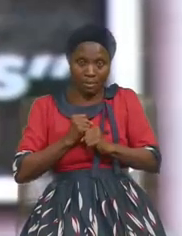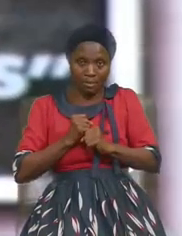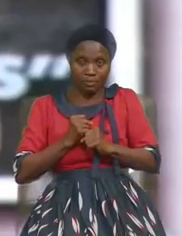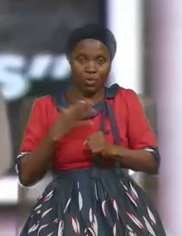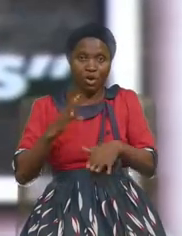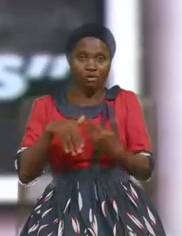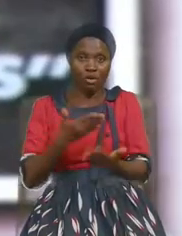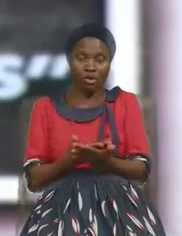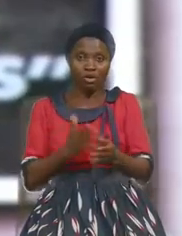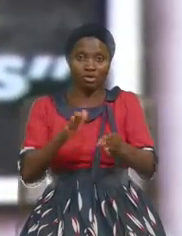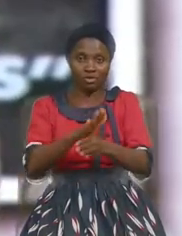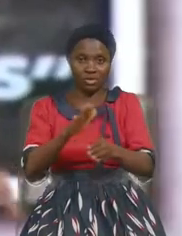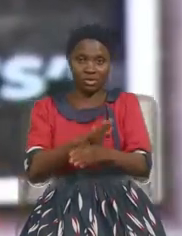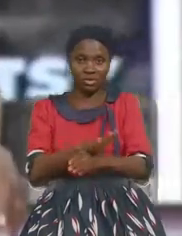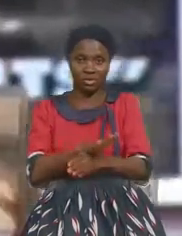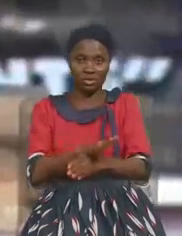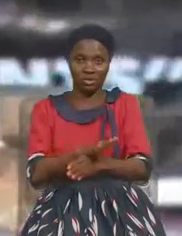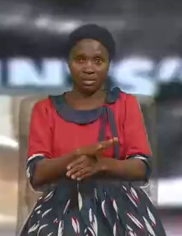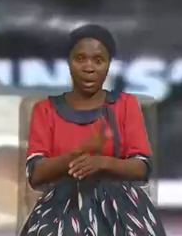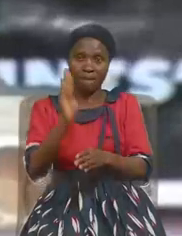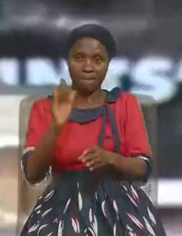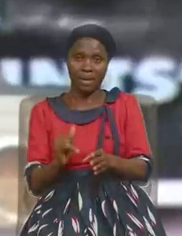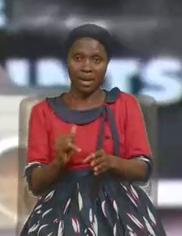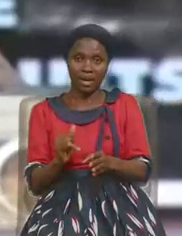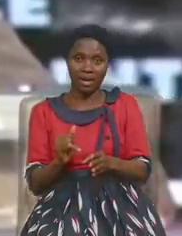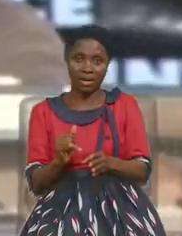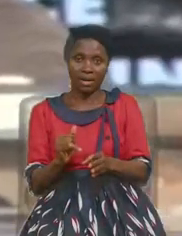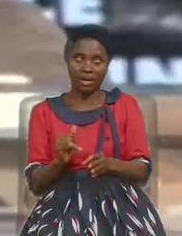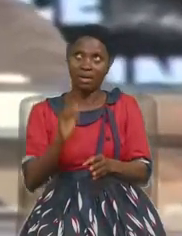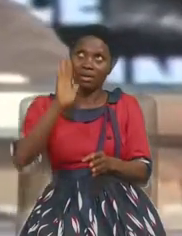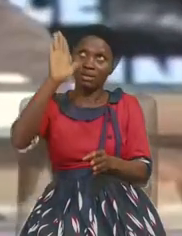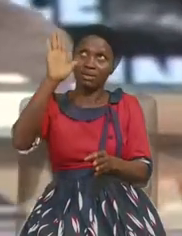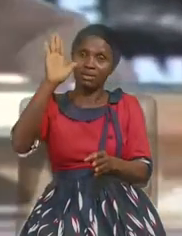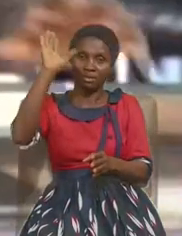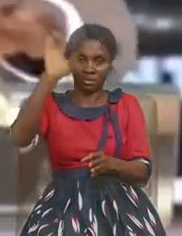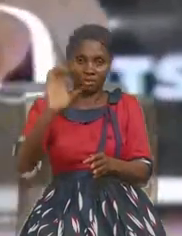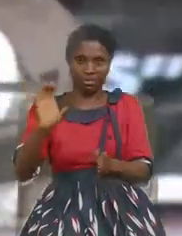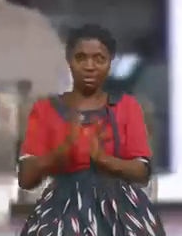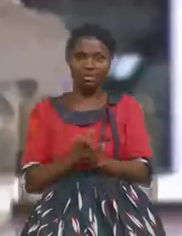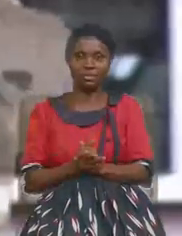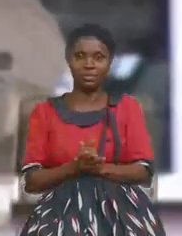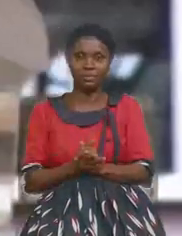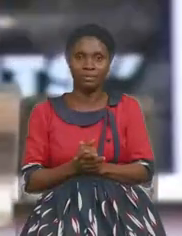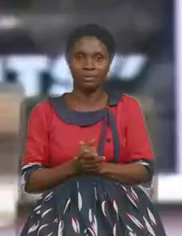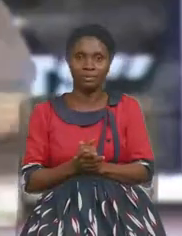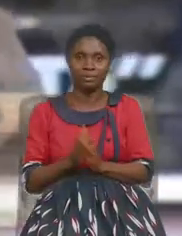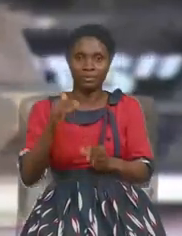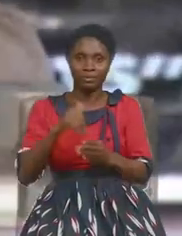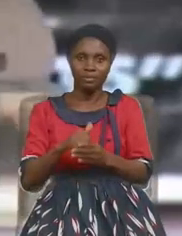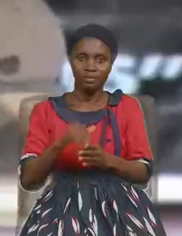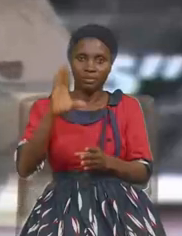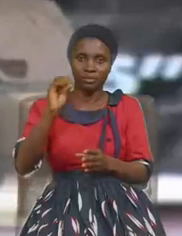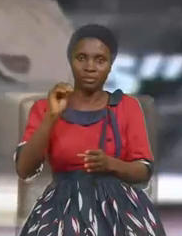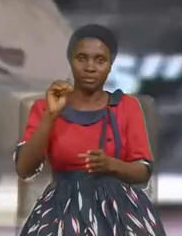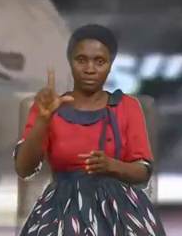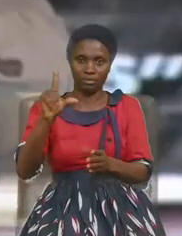suffisance par sa croix. En Colossiens au chapitre 1.